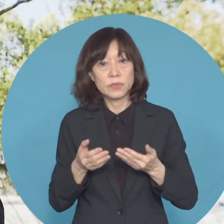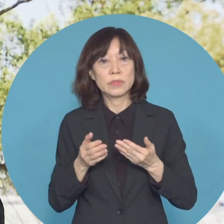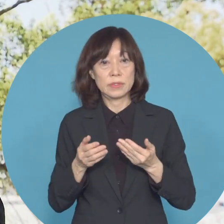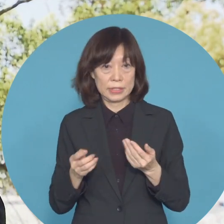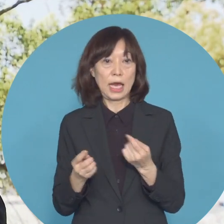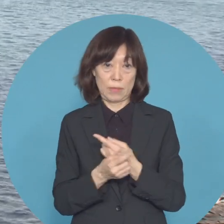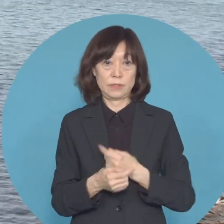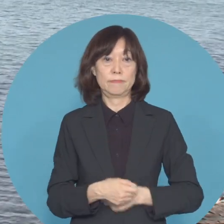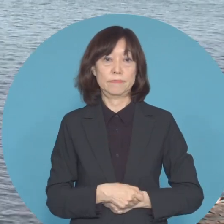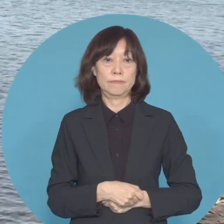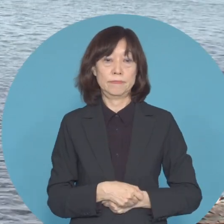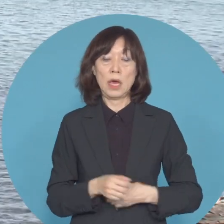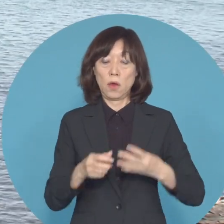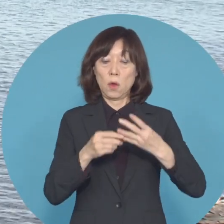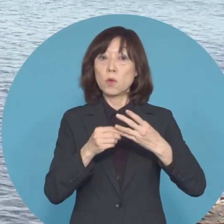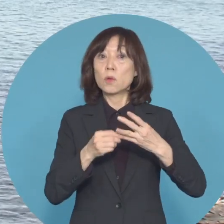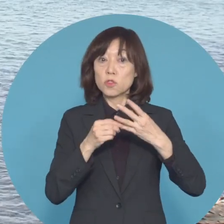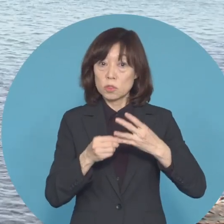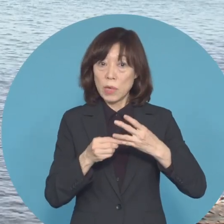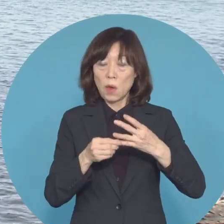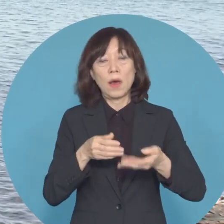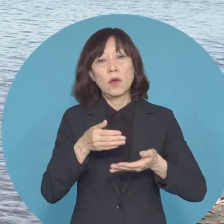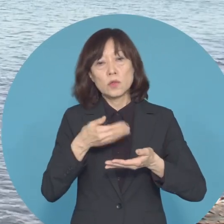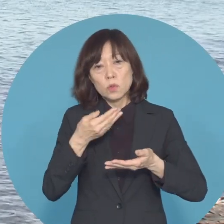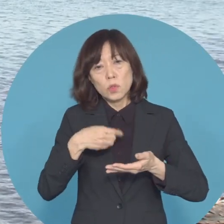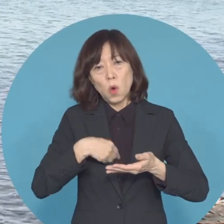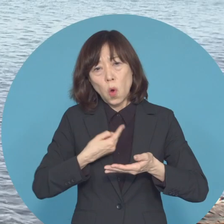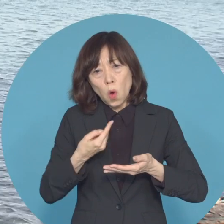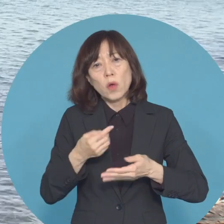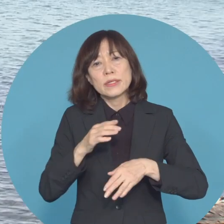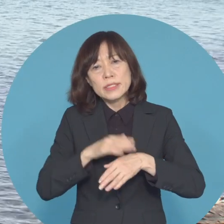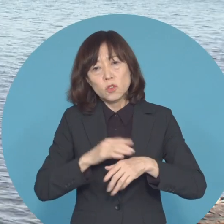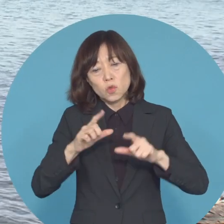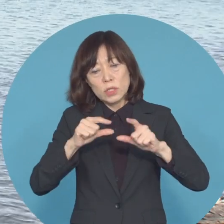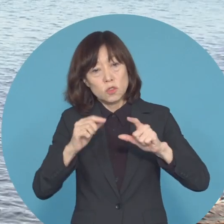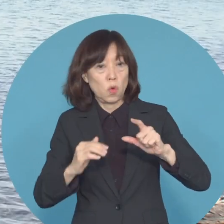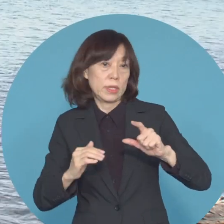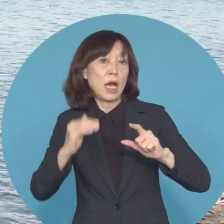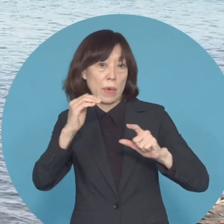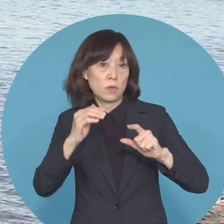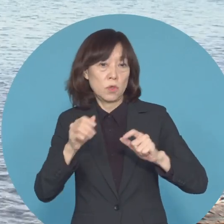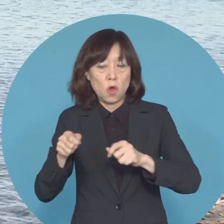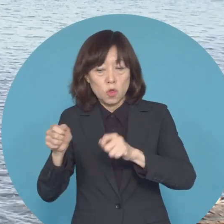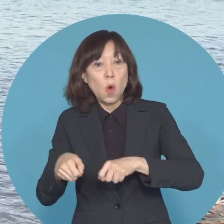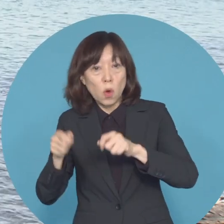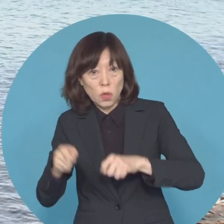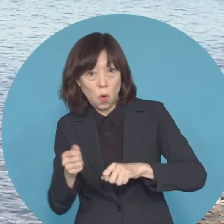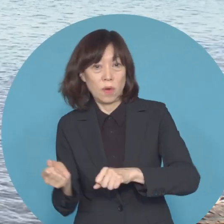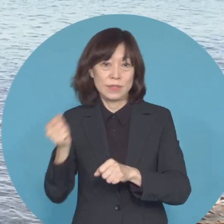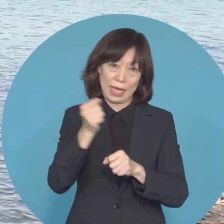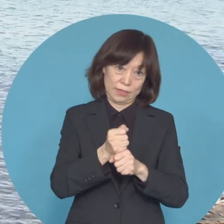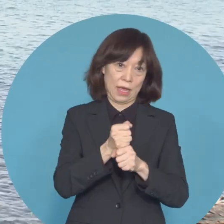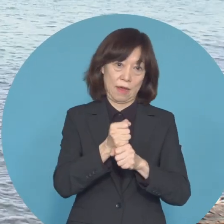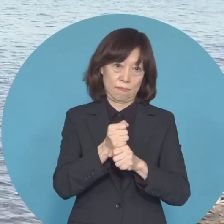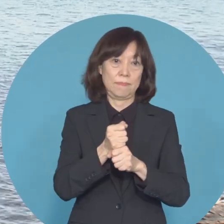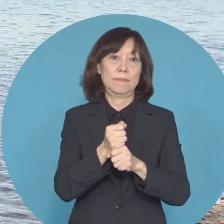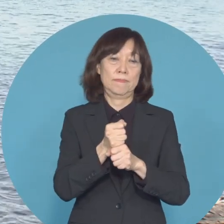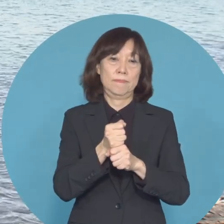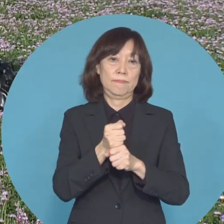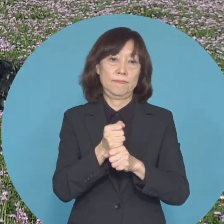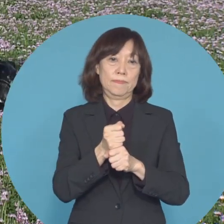。4つ目は食料自給率を高め、農業を再生させることです